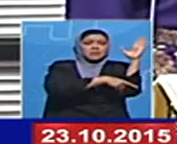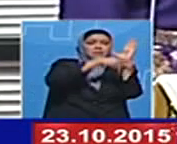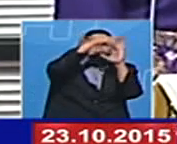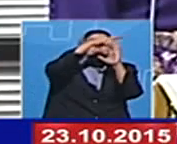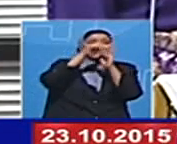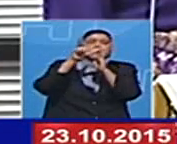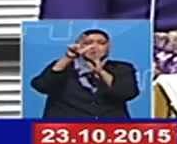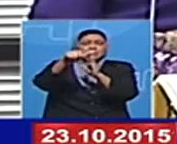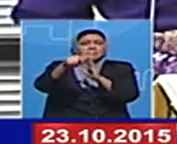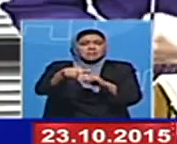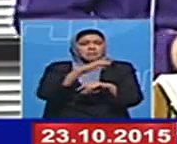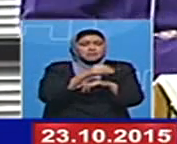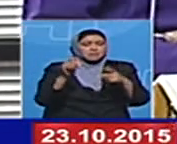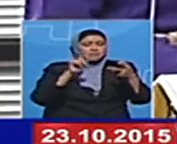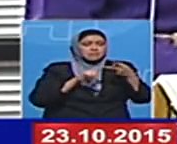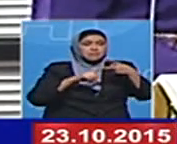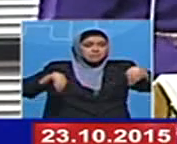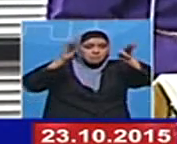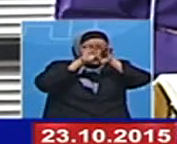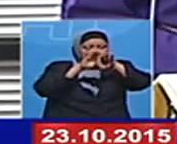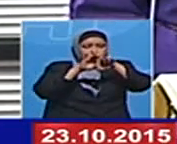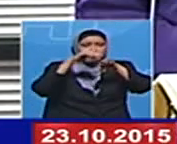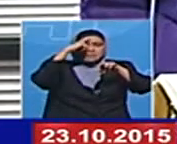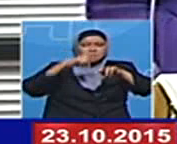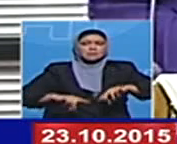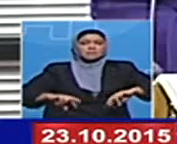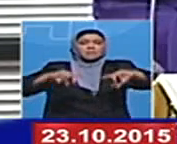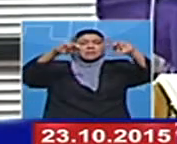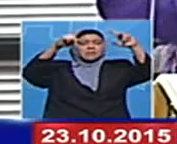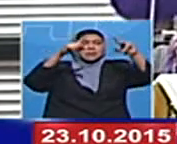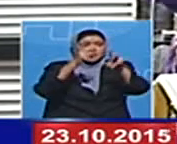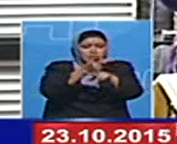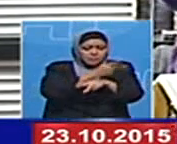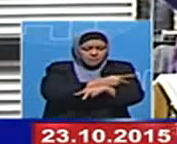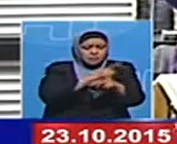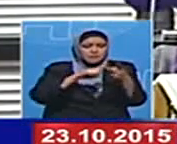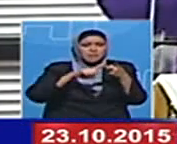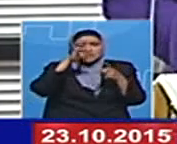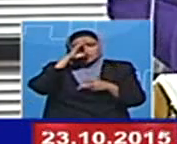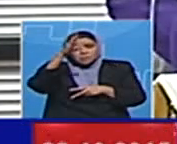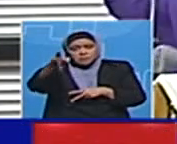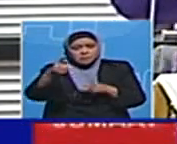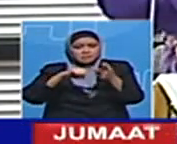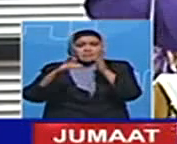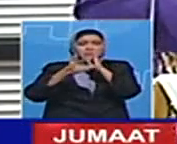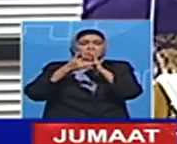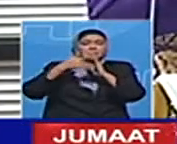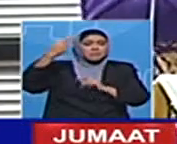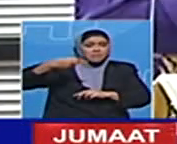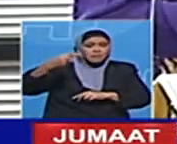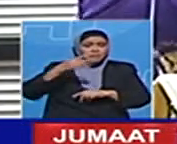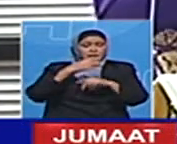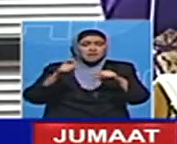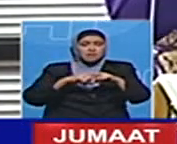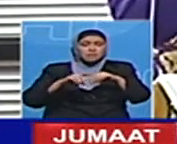keutamaan kedua meningkatkan produktiviti Inovasi dan teknologi hijau lonjakkan Inovasi dan